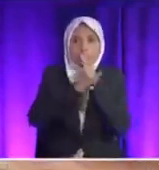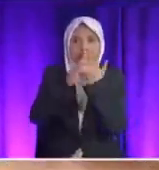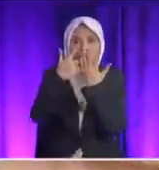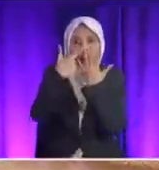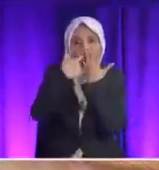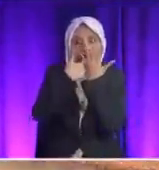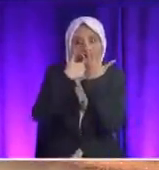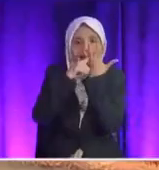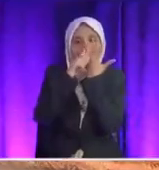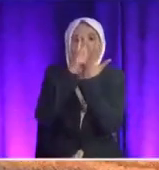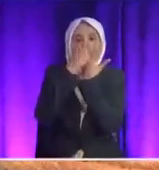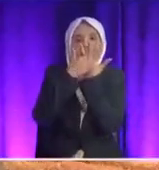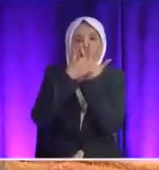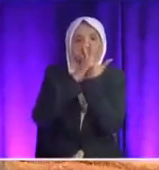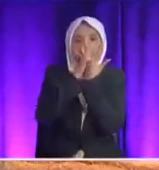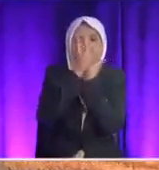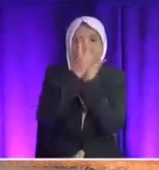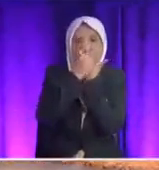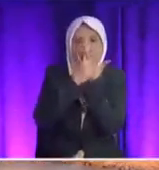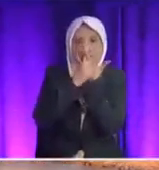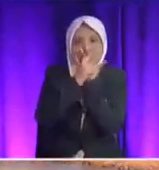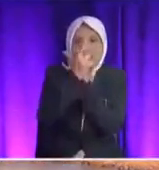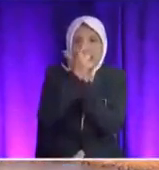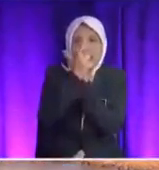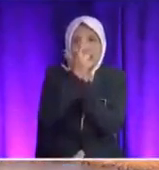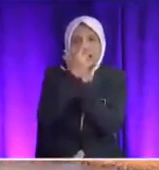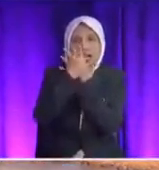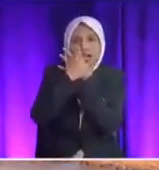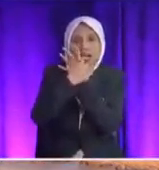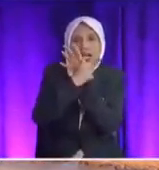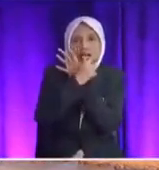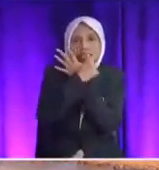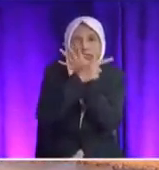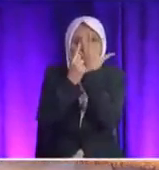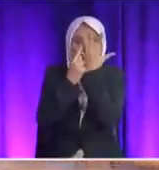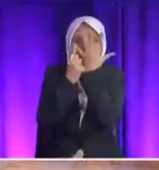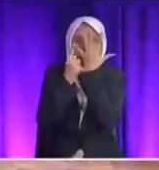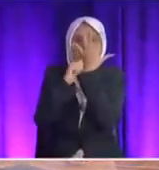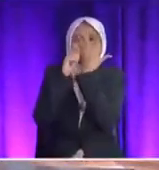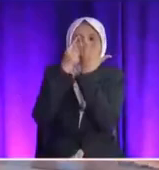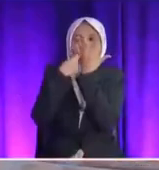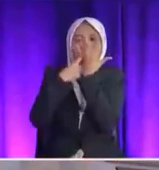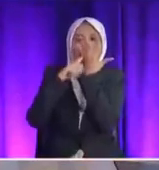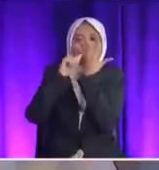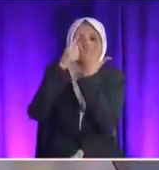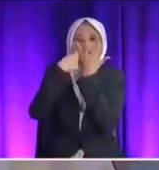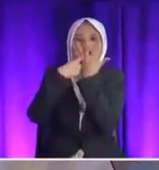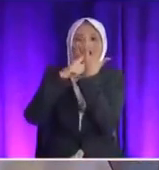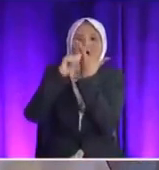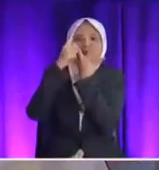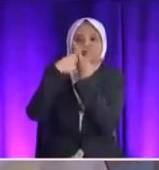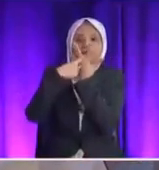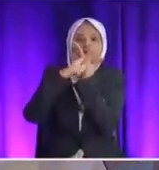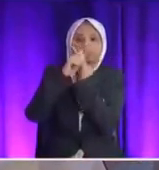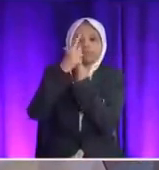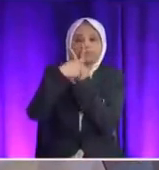itu Jenny Gauri cuci kesini napa celah-celah tuh celah-celah Dil